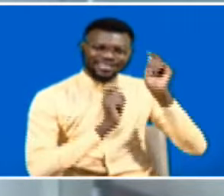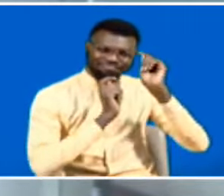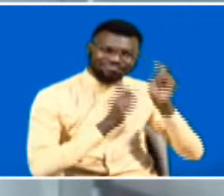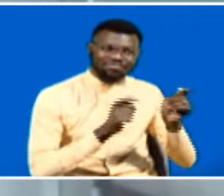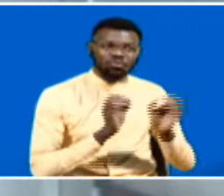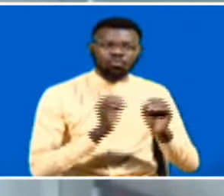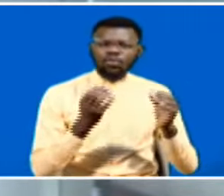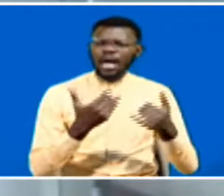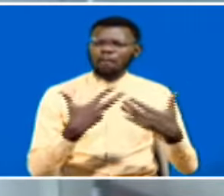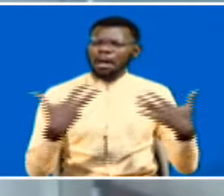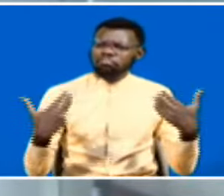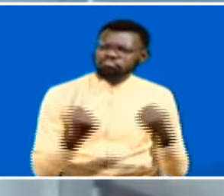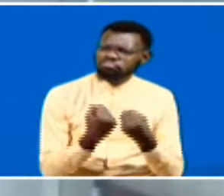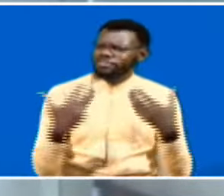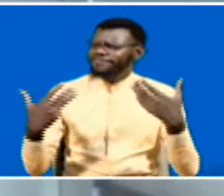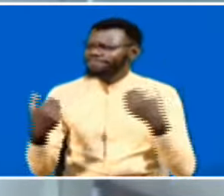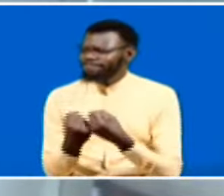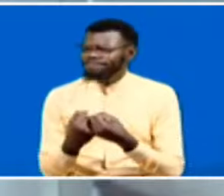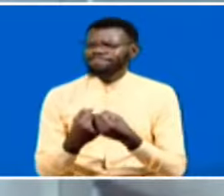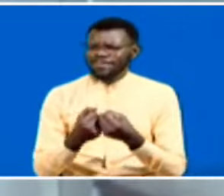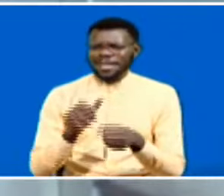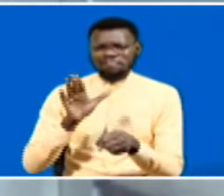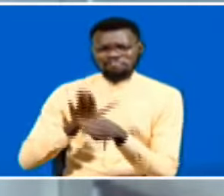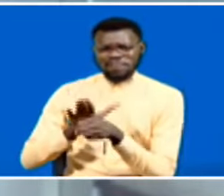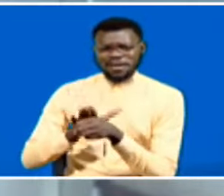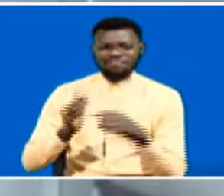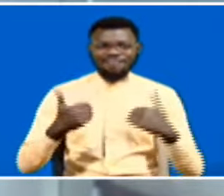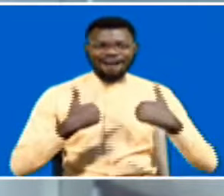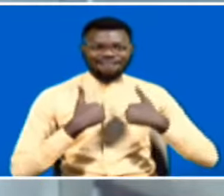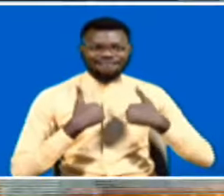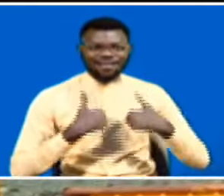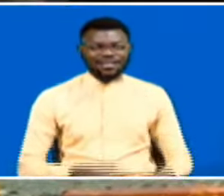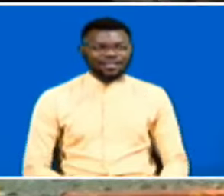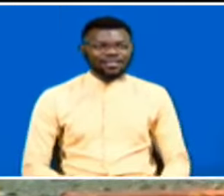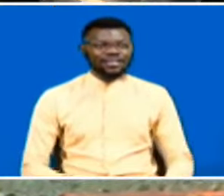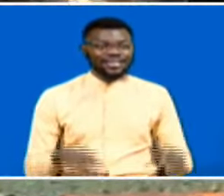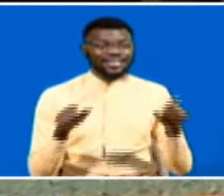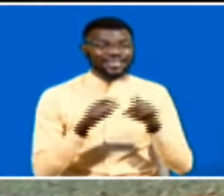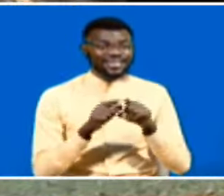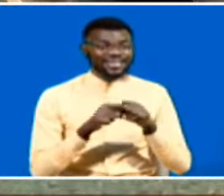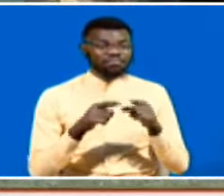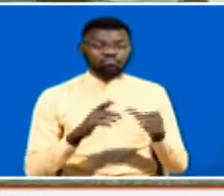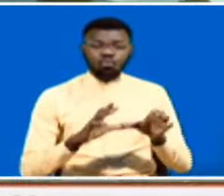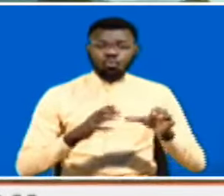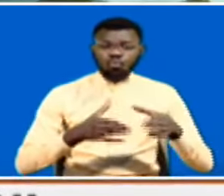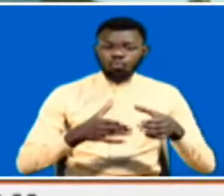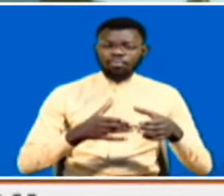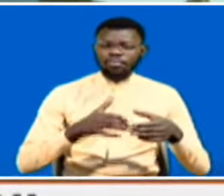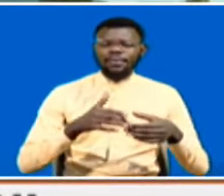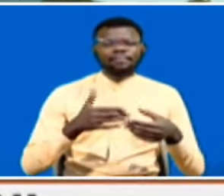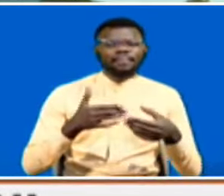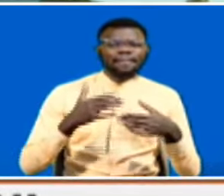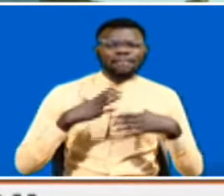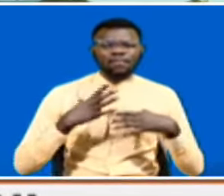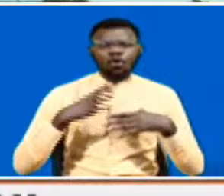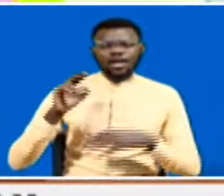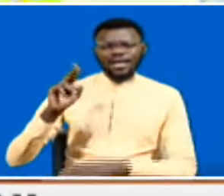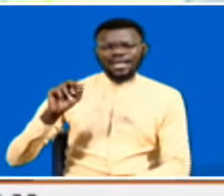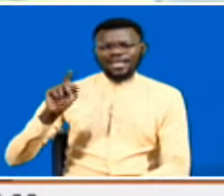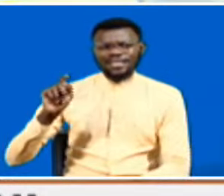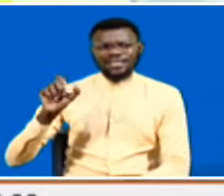kwa idadi ya ajali za barabarani hivi karibuni. Kikosi cha maafisa wa utekelezaji katika barabara kuu ya Nairobi